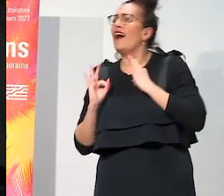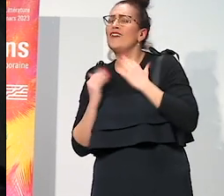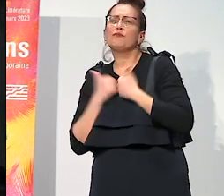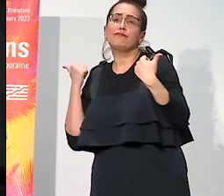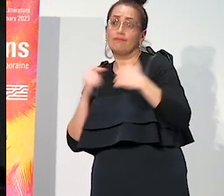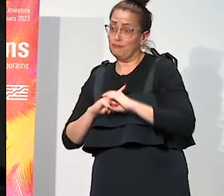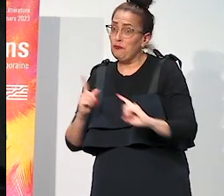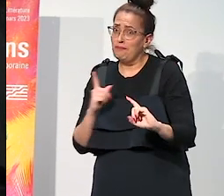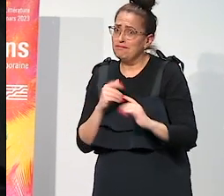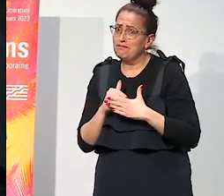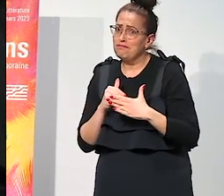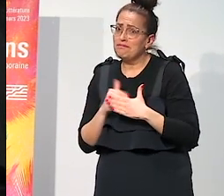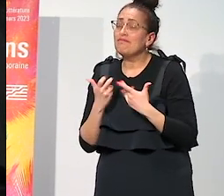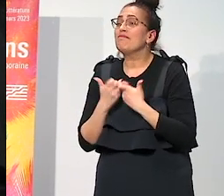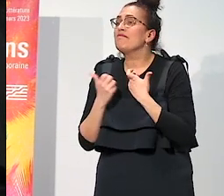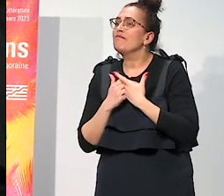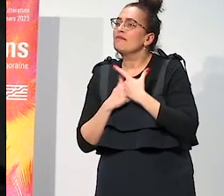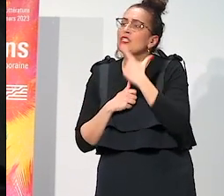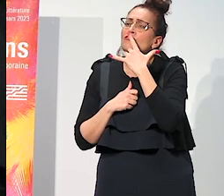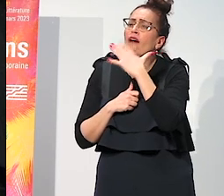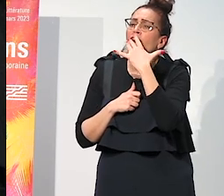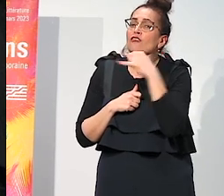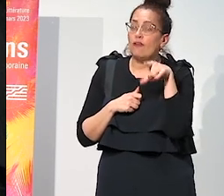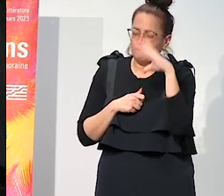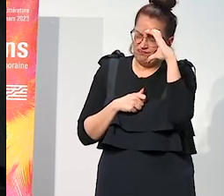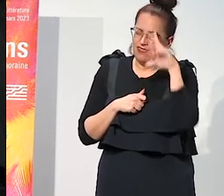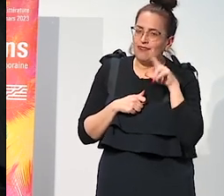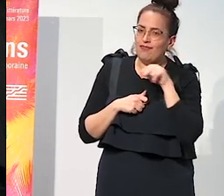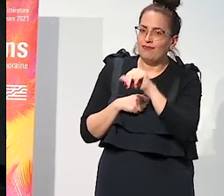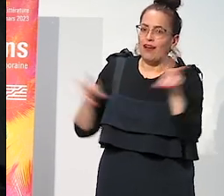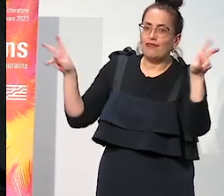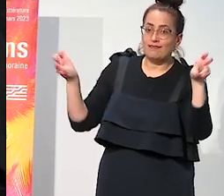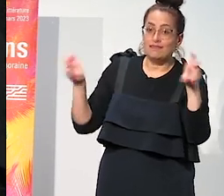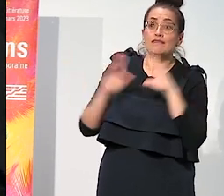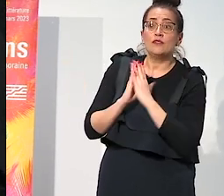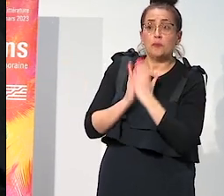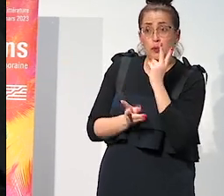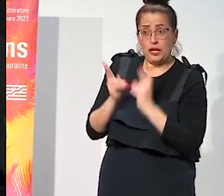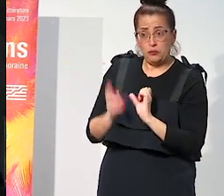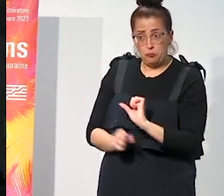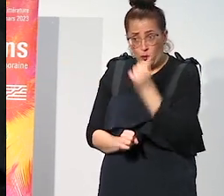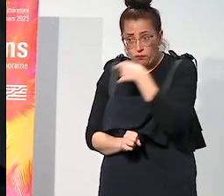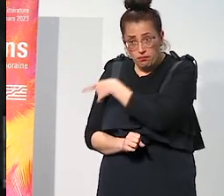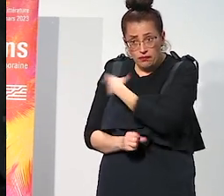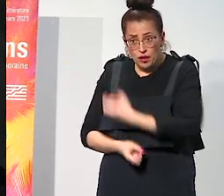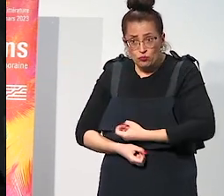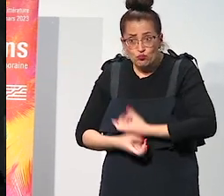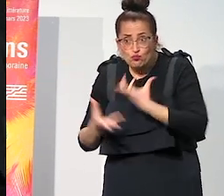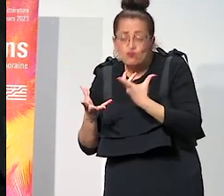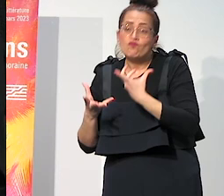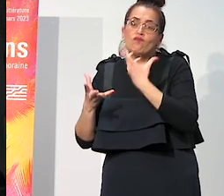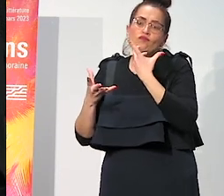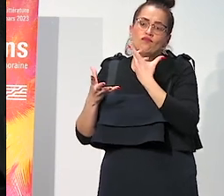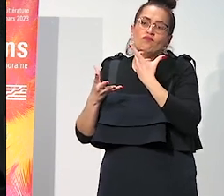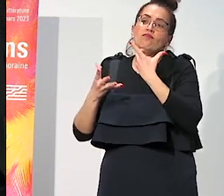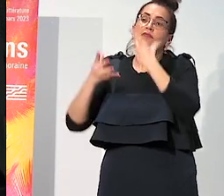tu écouteras cette chanson, donc Lola Lafont, on va commencer par là peut-être. On va ouvrir ensuite à vos précédents